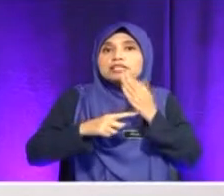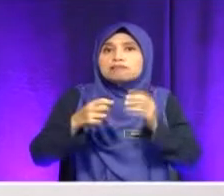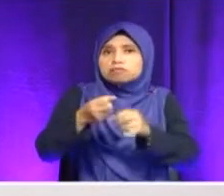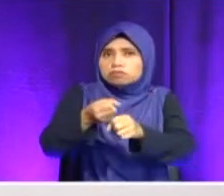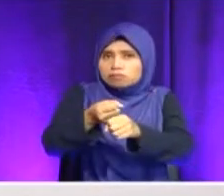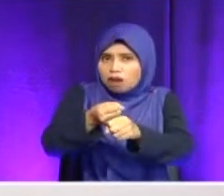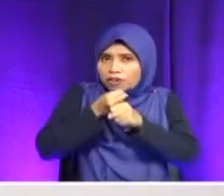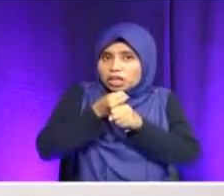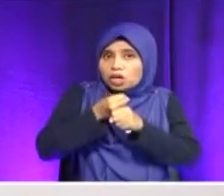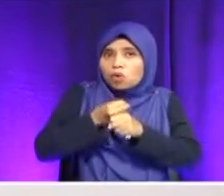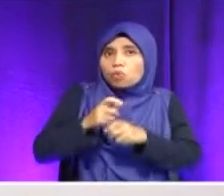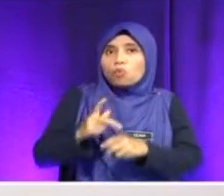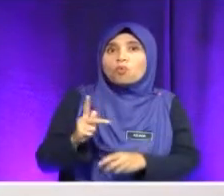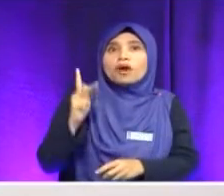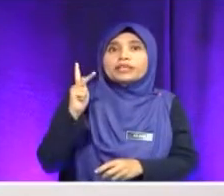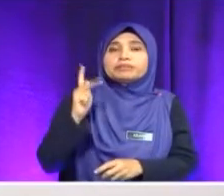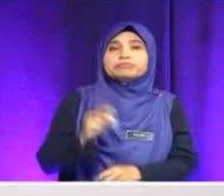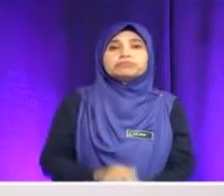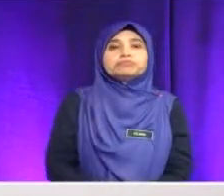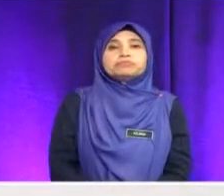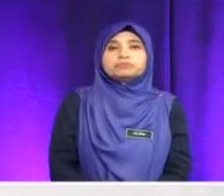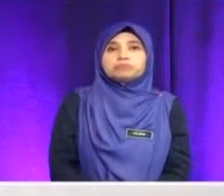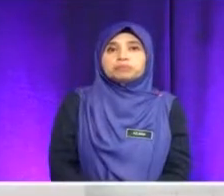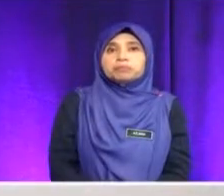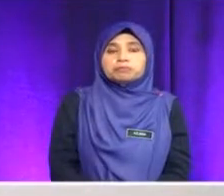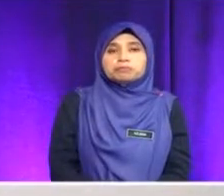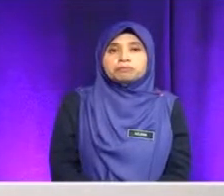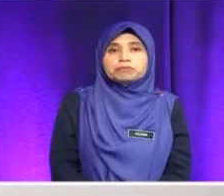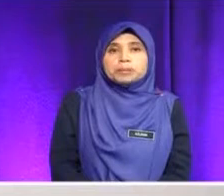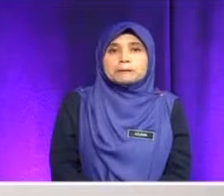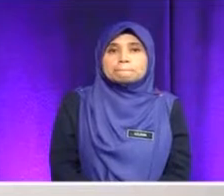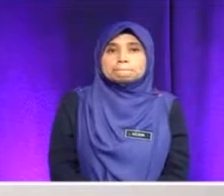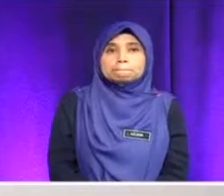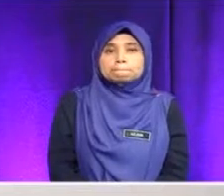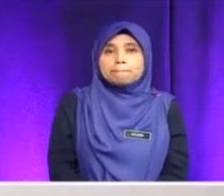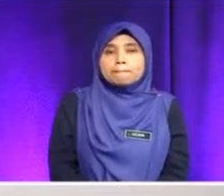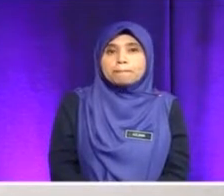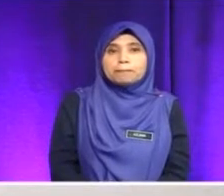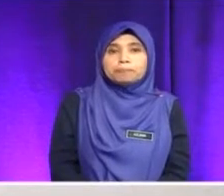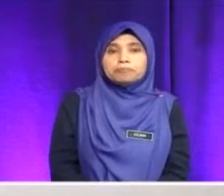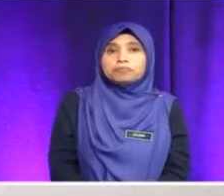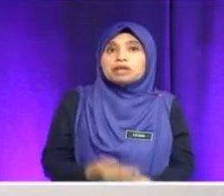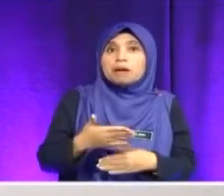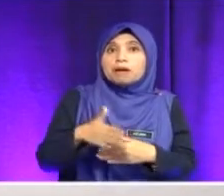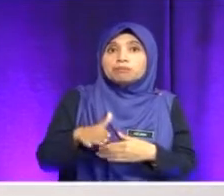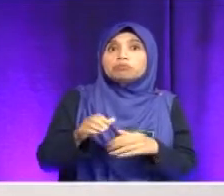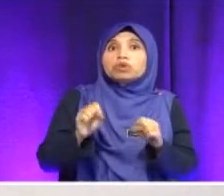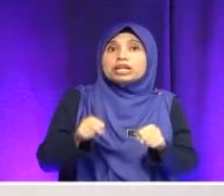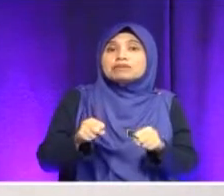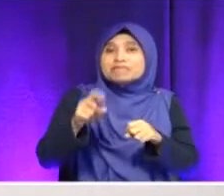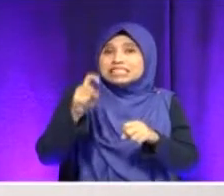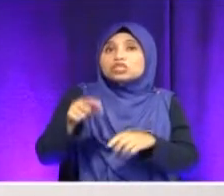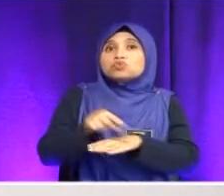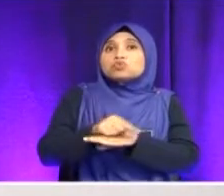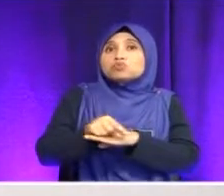oke seterusnya mesin nih sini Wah Mari oleh pakai kain keras juga